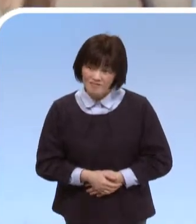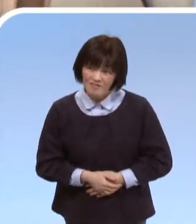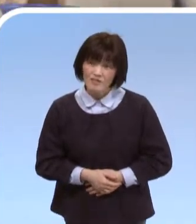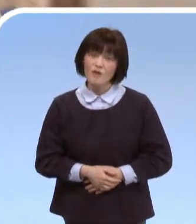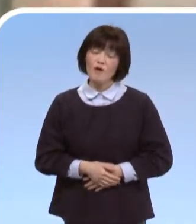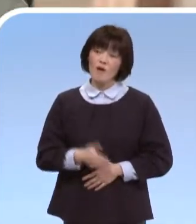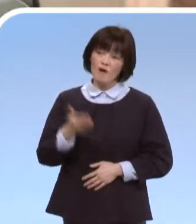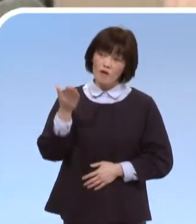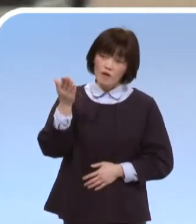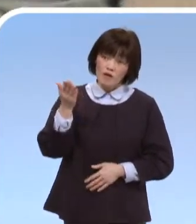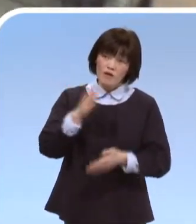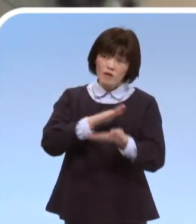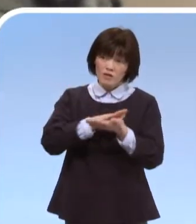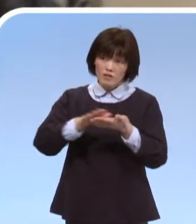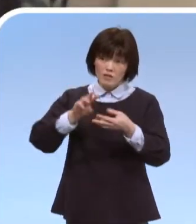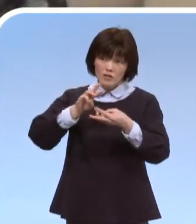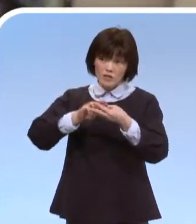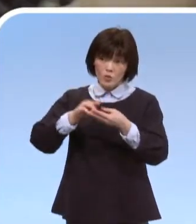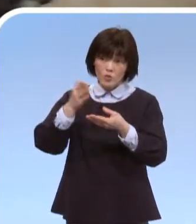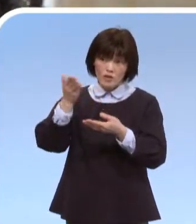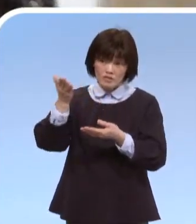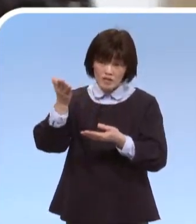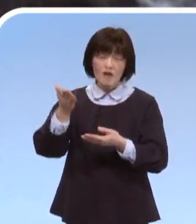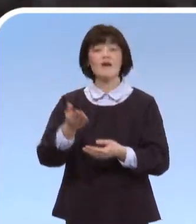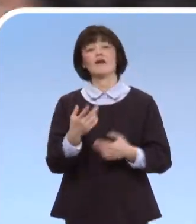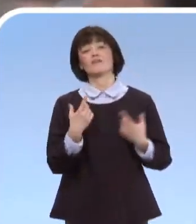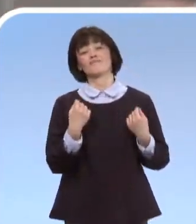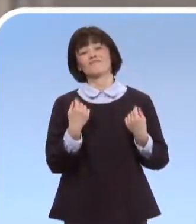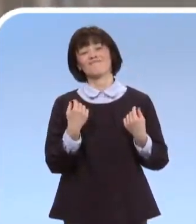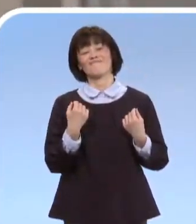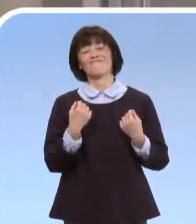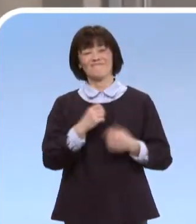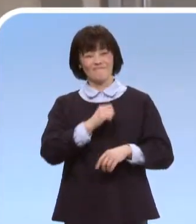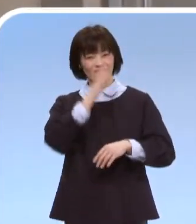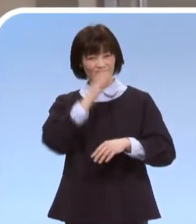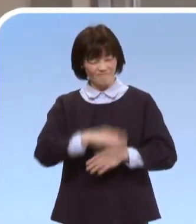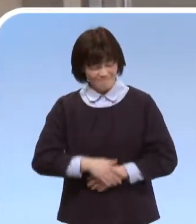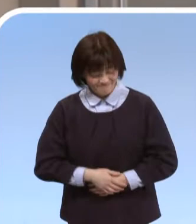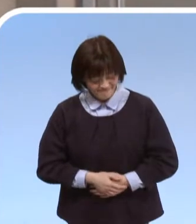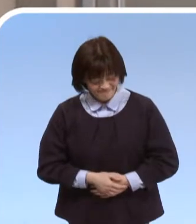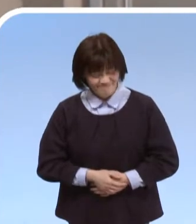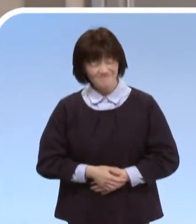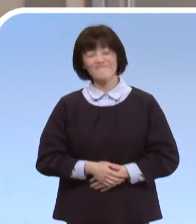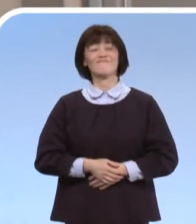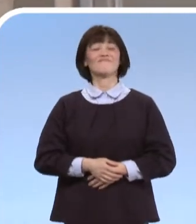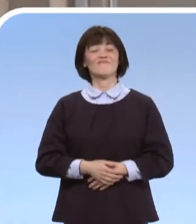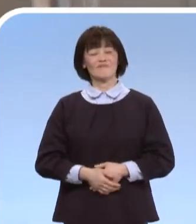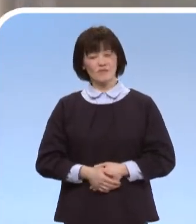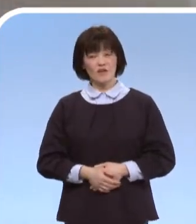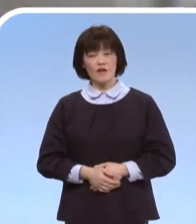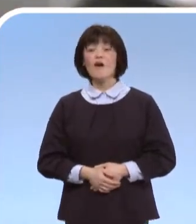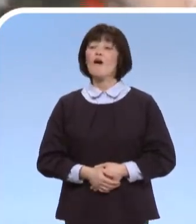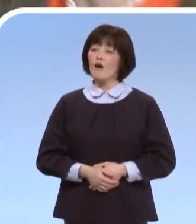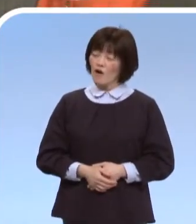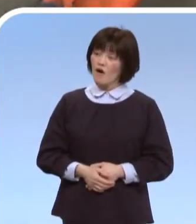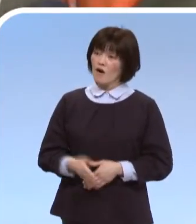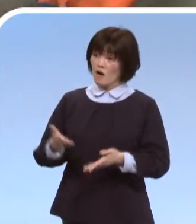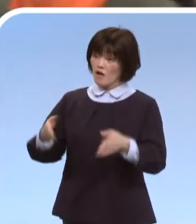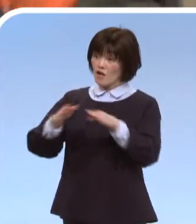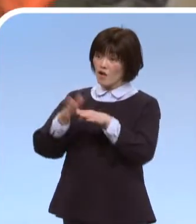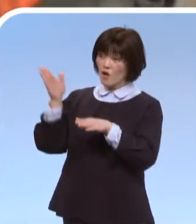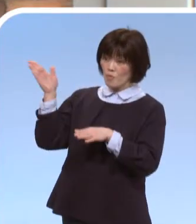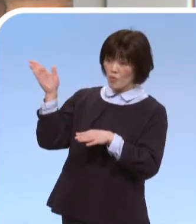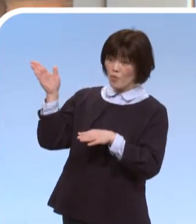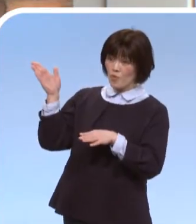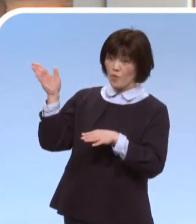ます。 はい、おはようございます。 あ、清田さんですか。 あ、そうです、清田です。 よろしくお願いします。よろしくお願いします。こちら